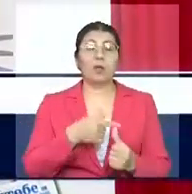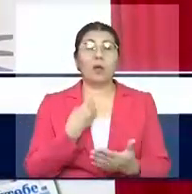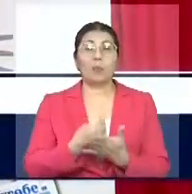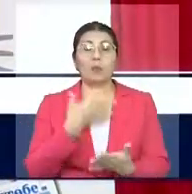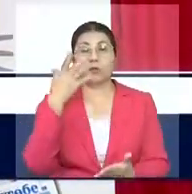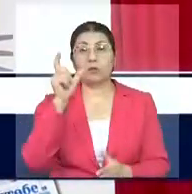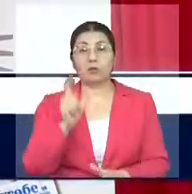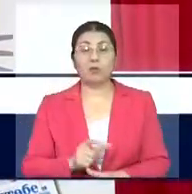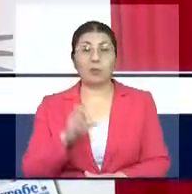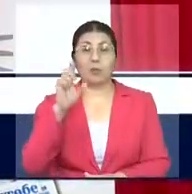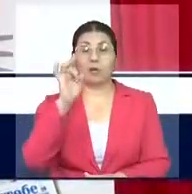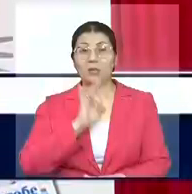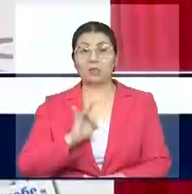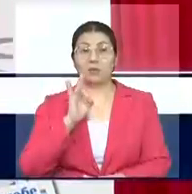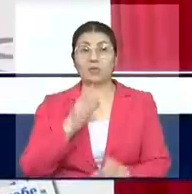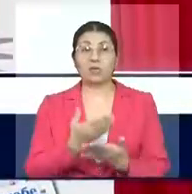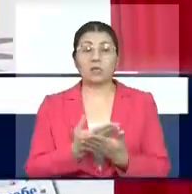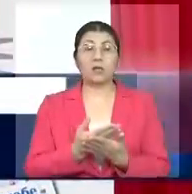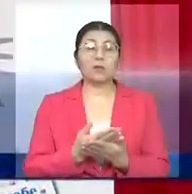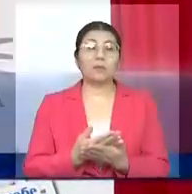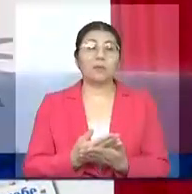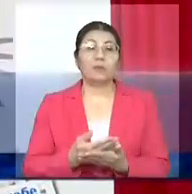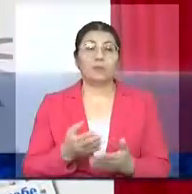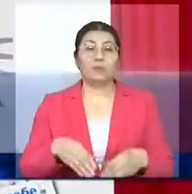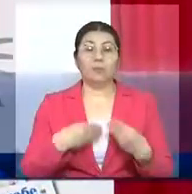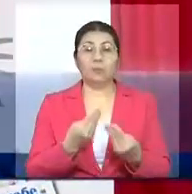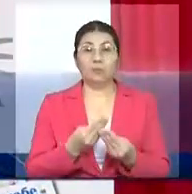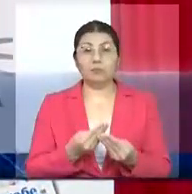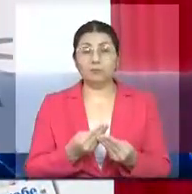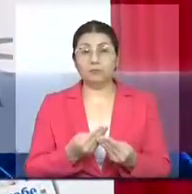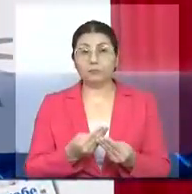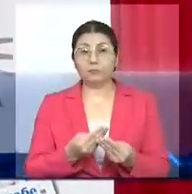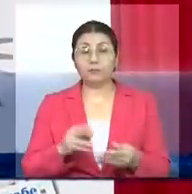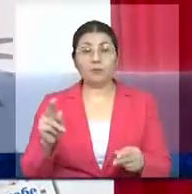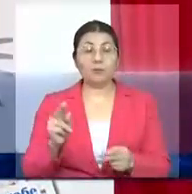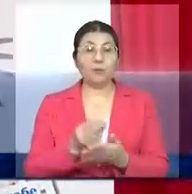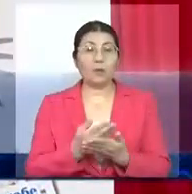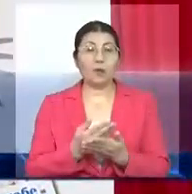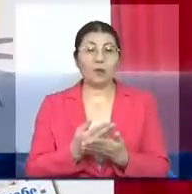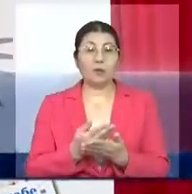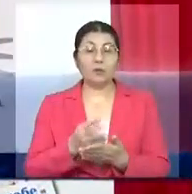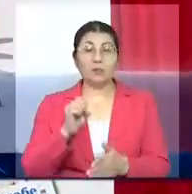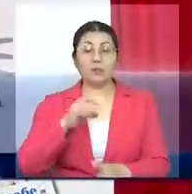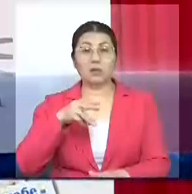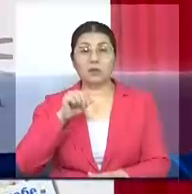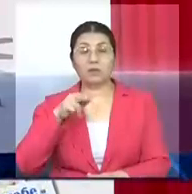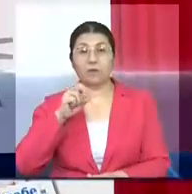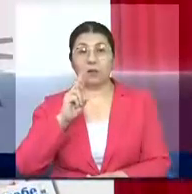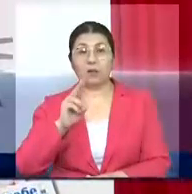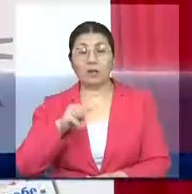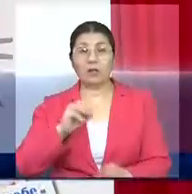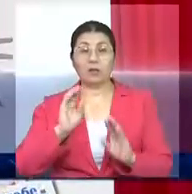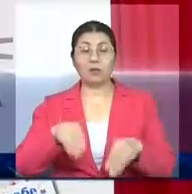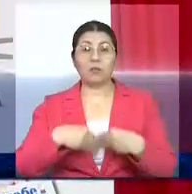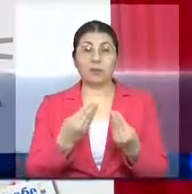гражданина Байганинского района. Ему коллектив газеты предоставил сертификат на лечение. Вдобавок, срок сертификата был не ограничен. Бесин